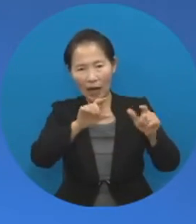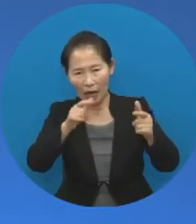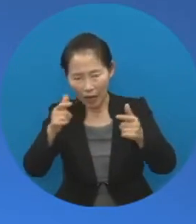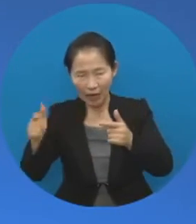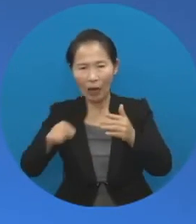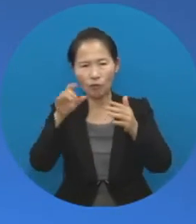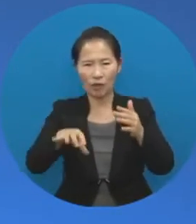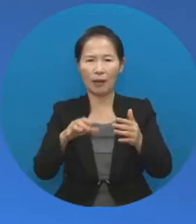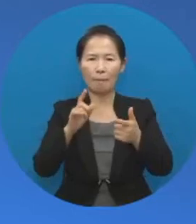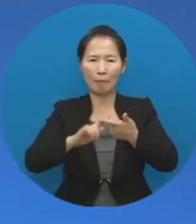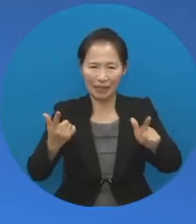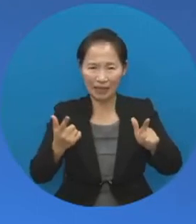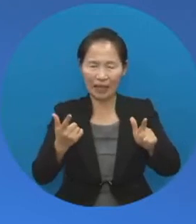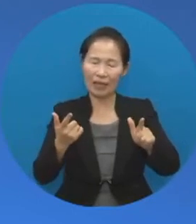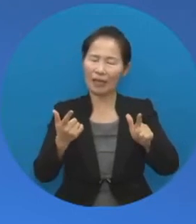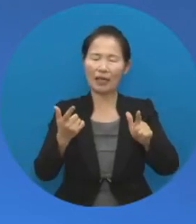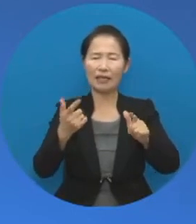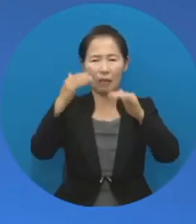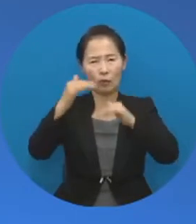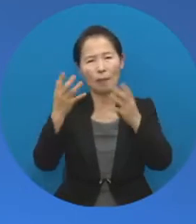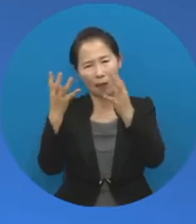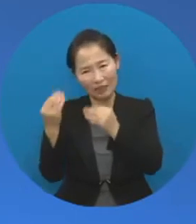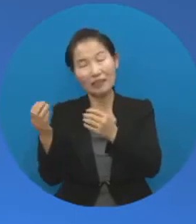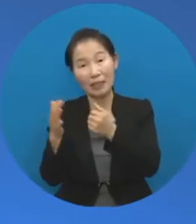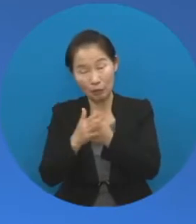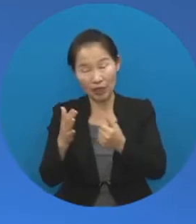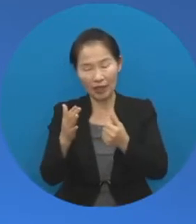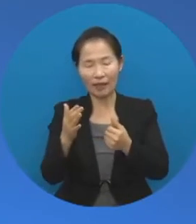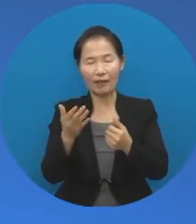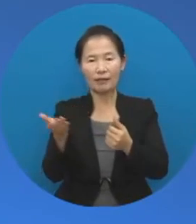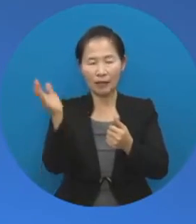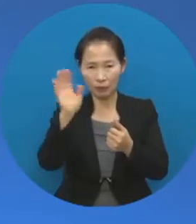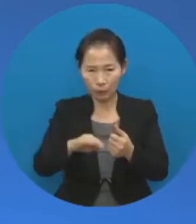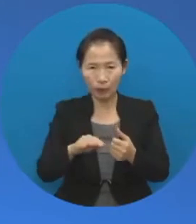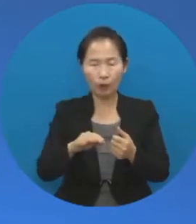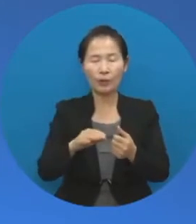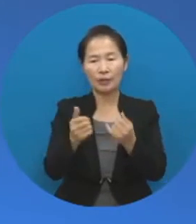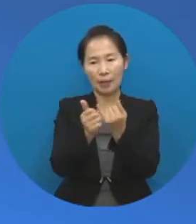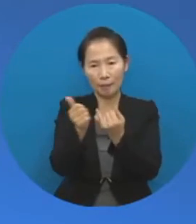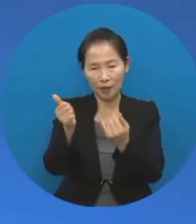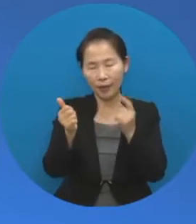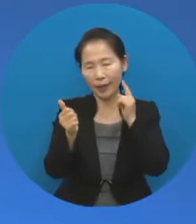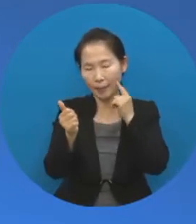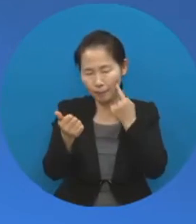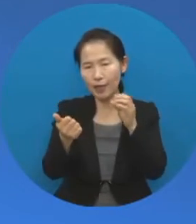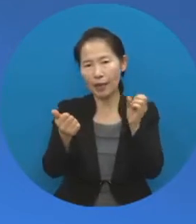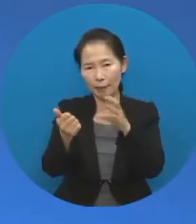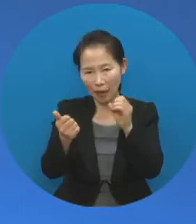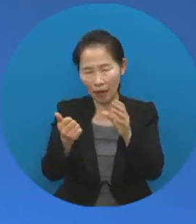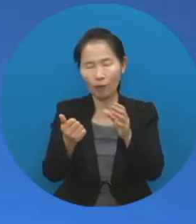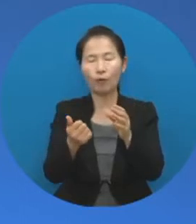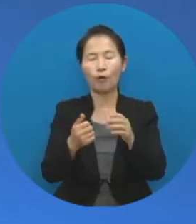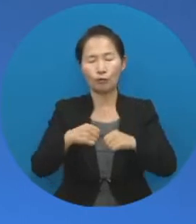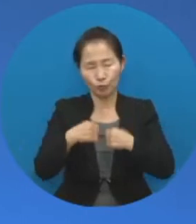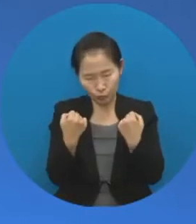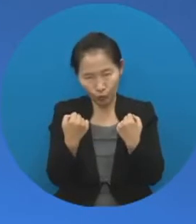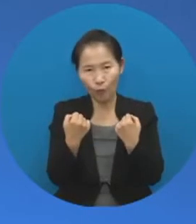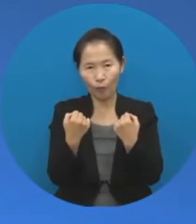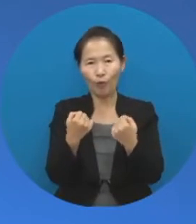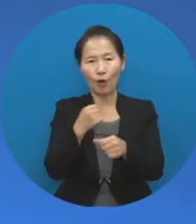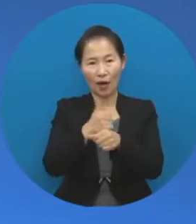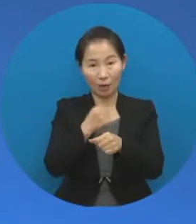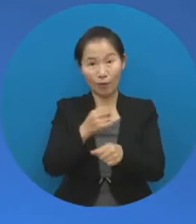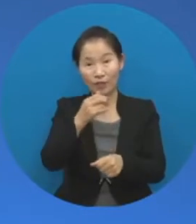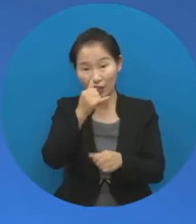저는 이제 늘 남편에게 굉장히 예쁘게 말하고 순종적으로 하고, 그런데 이제 어느 날 한 사건이 터졌어요. 남편이